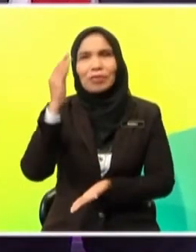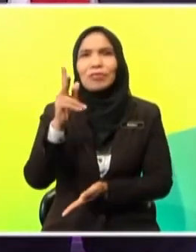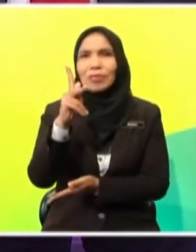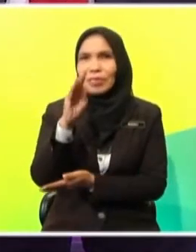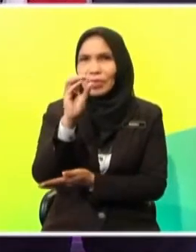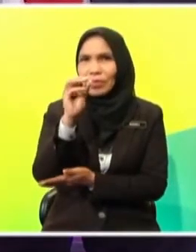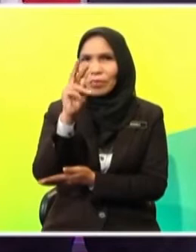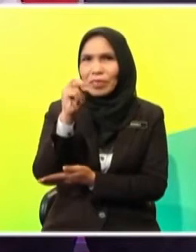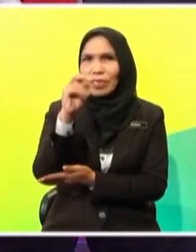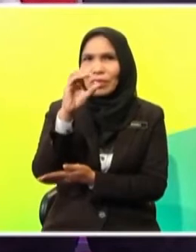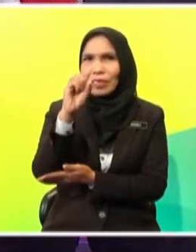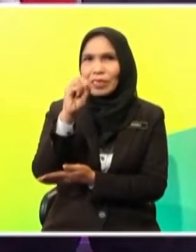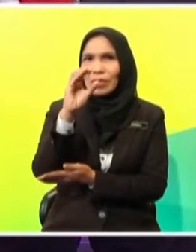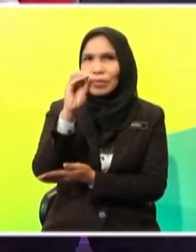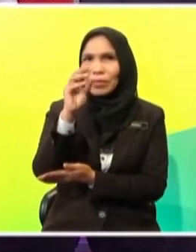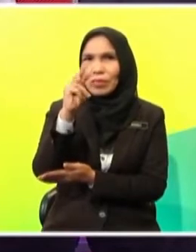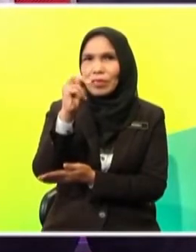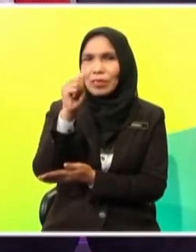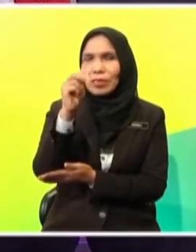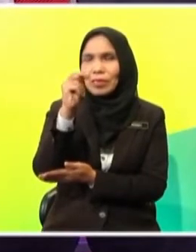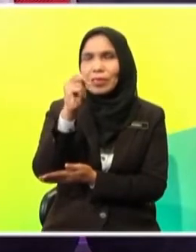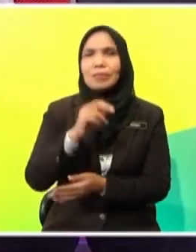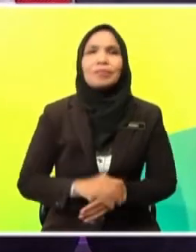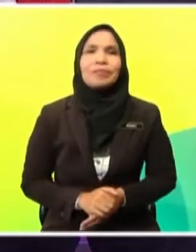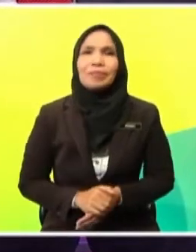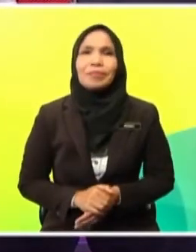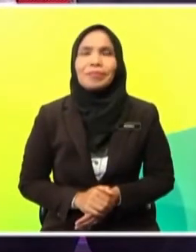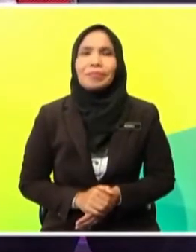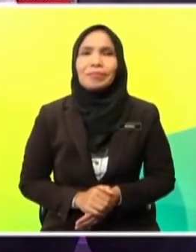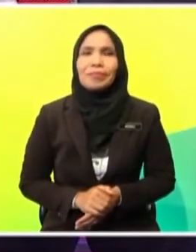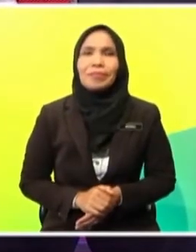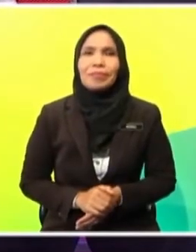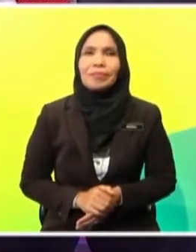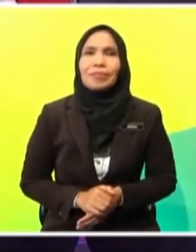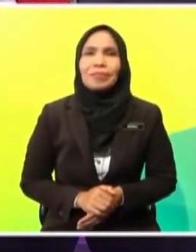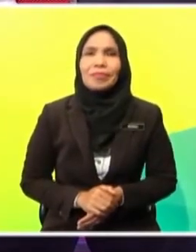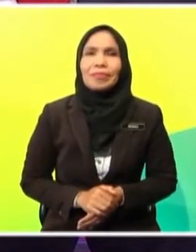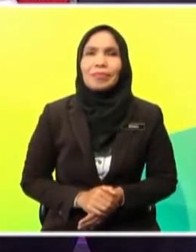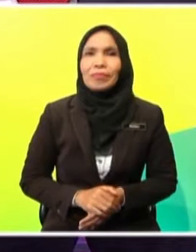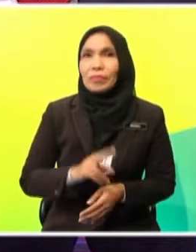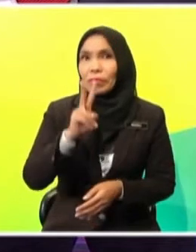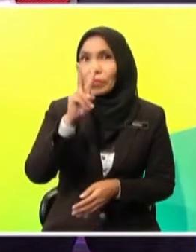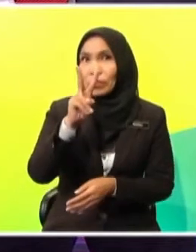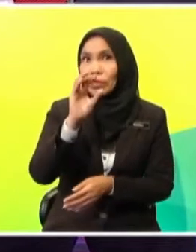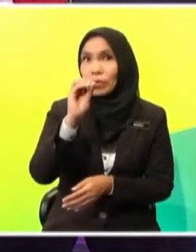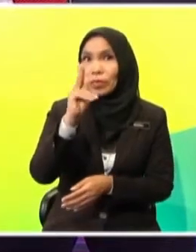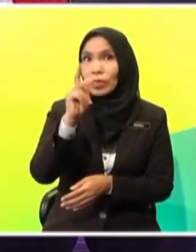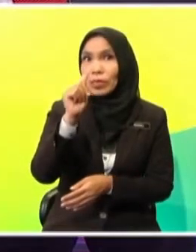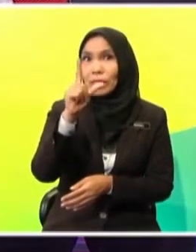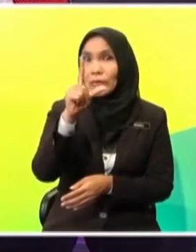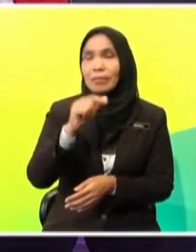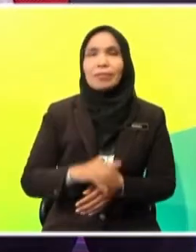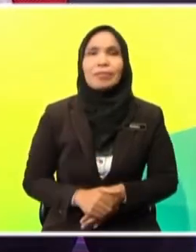konsonan manakala huruf bokeflo Kyuhyun boleh tak kayu you bagi satu perkataan yang